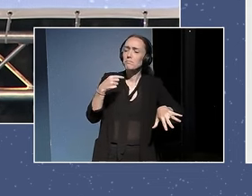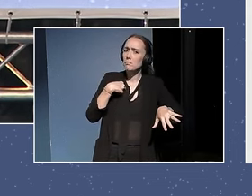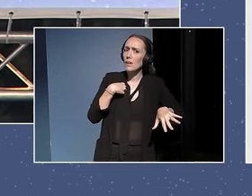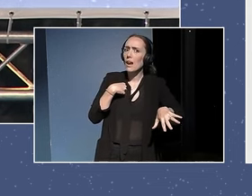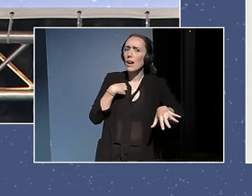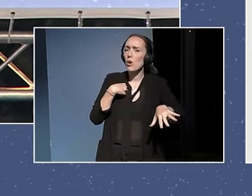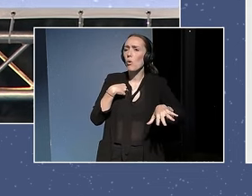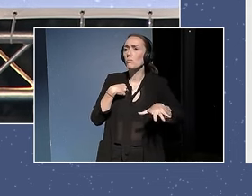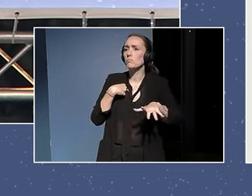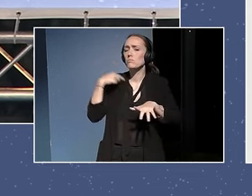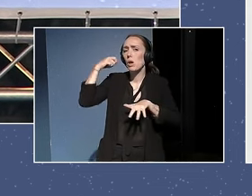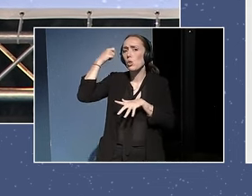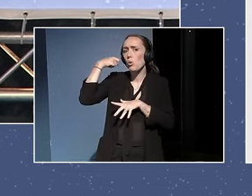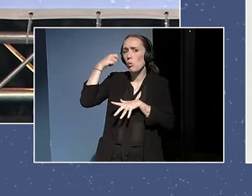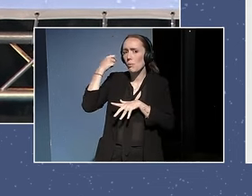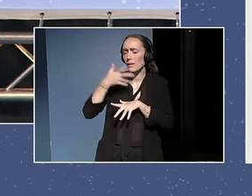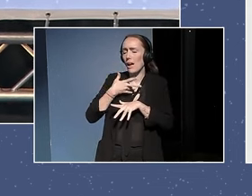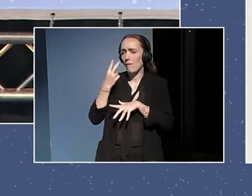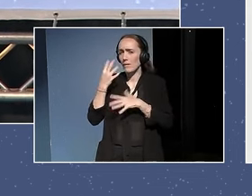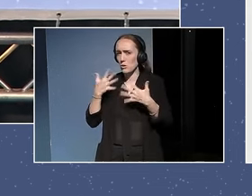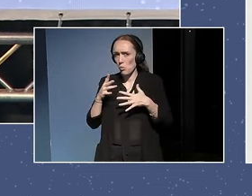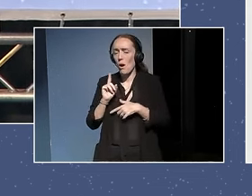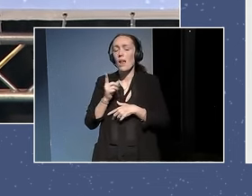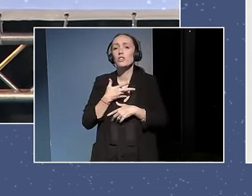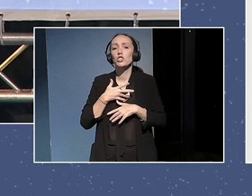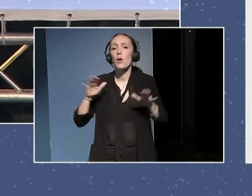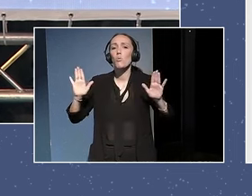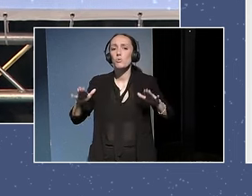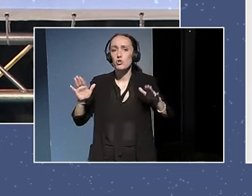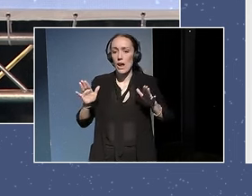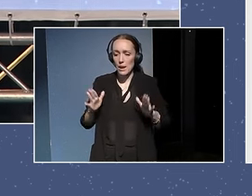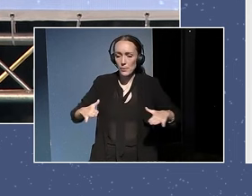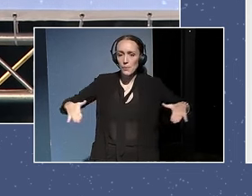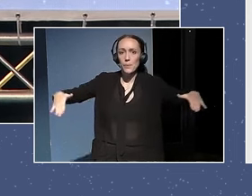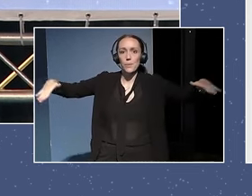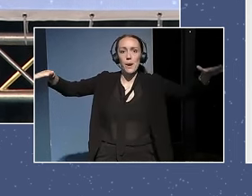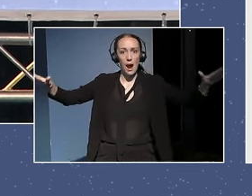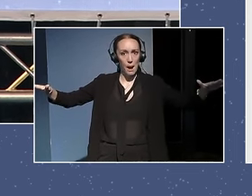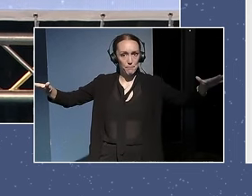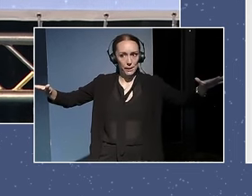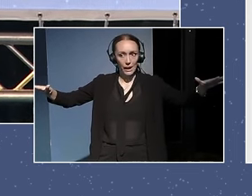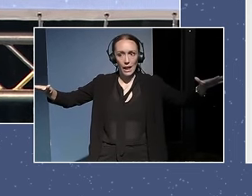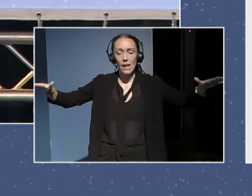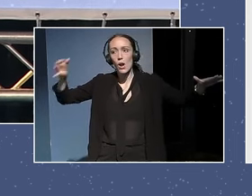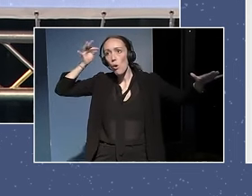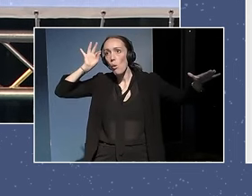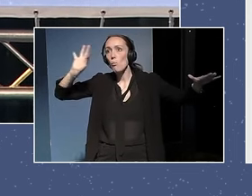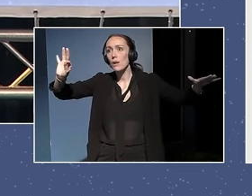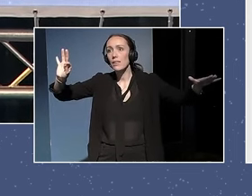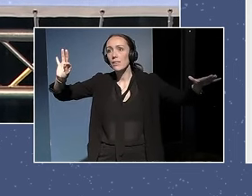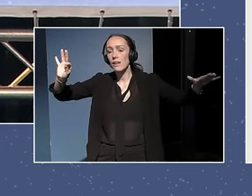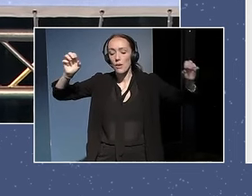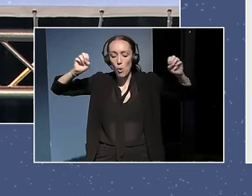ci sono alcuni Aironi che allargano le ali torniamo al discorso dell' exaltation no utilizzarle per